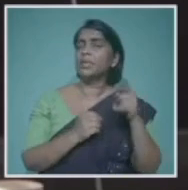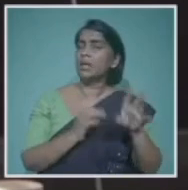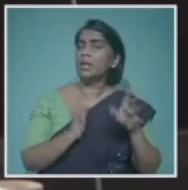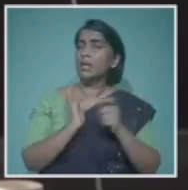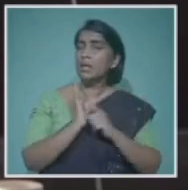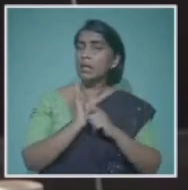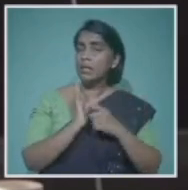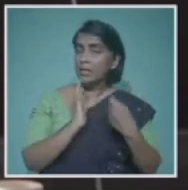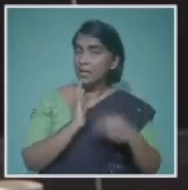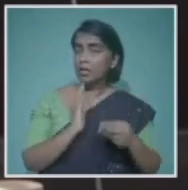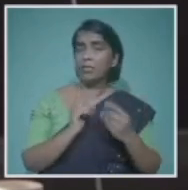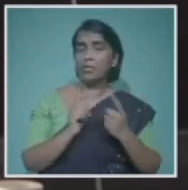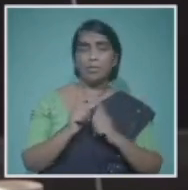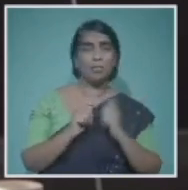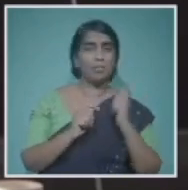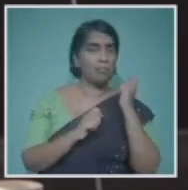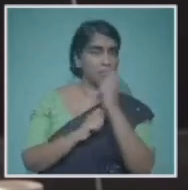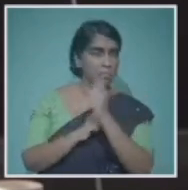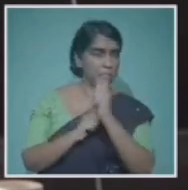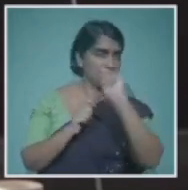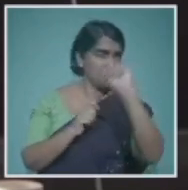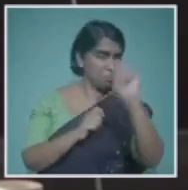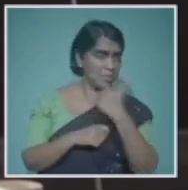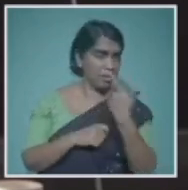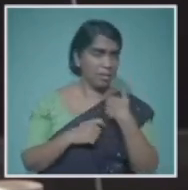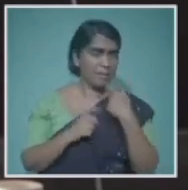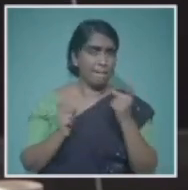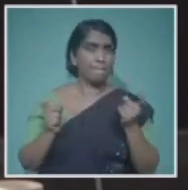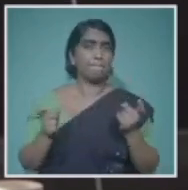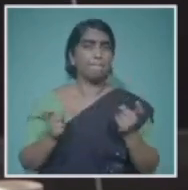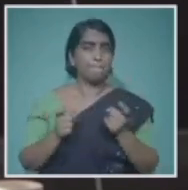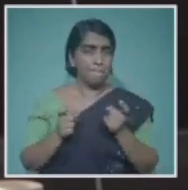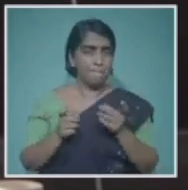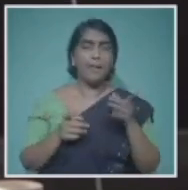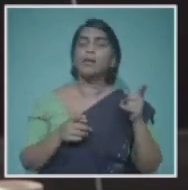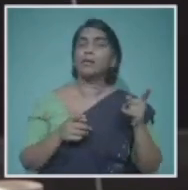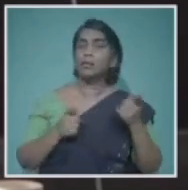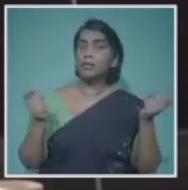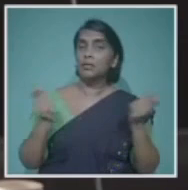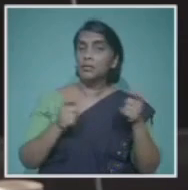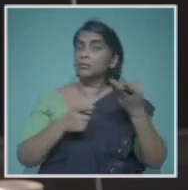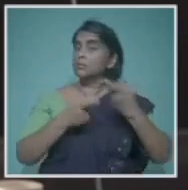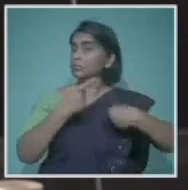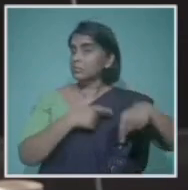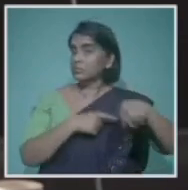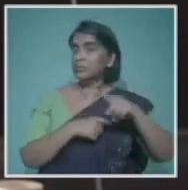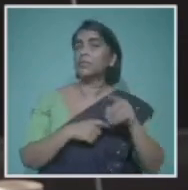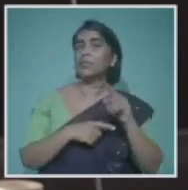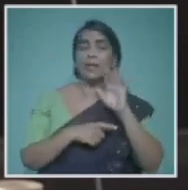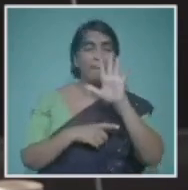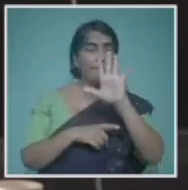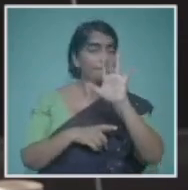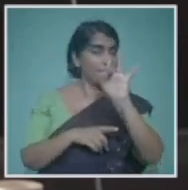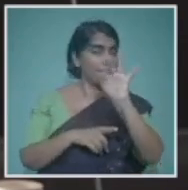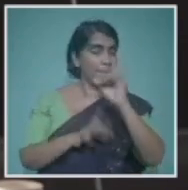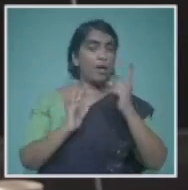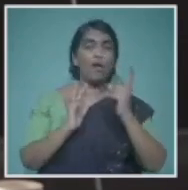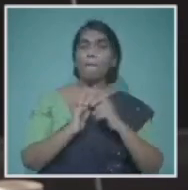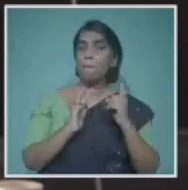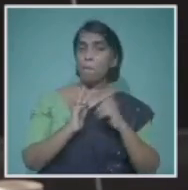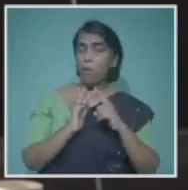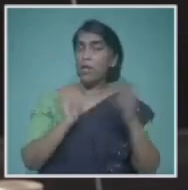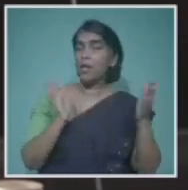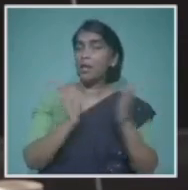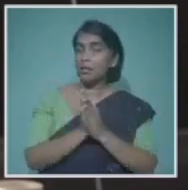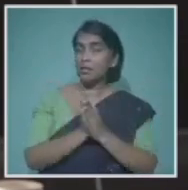ණය නොගෙවයිදෝ කියන බිය නිසා වෙළඳපොළ විසින් අර 115 පොලියට එකතු